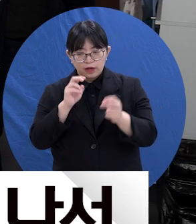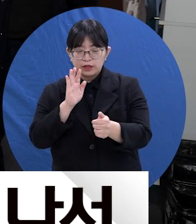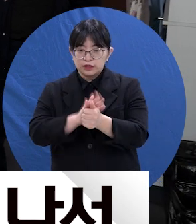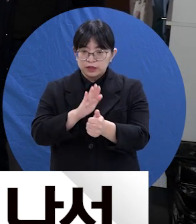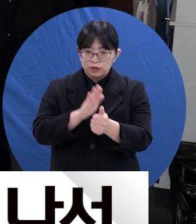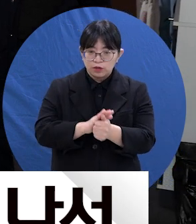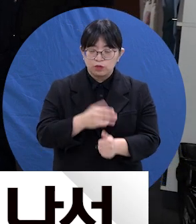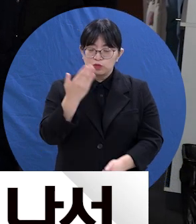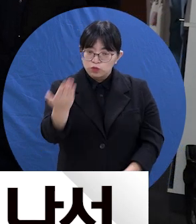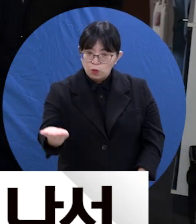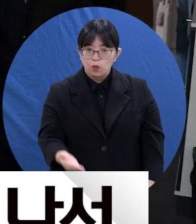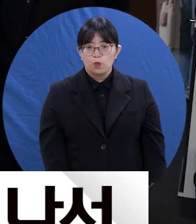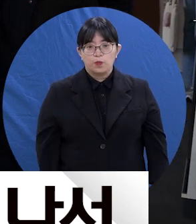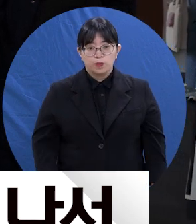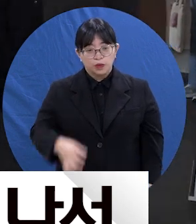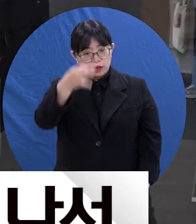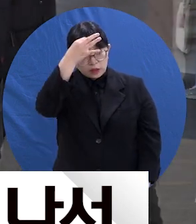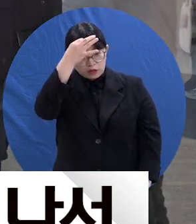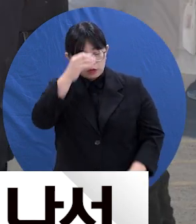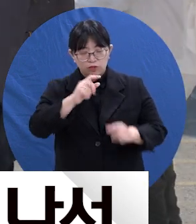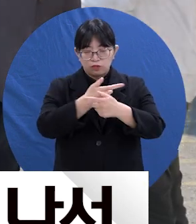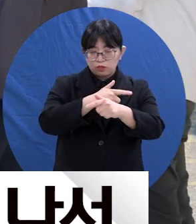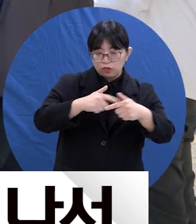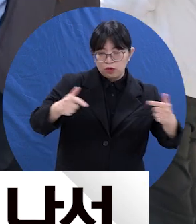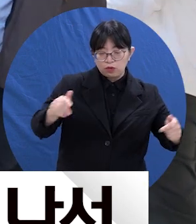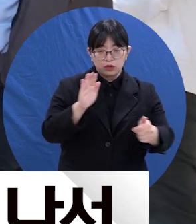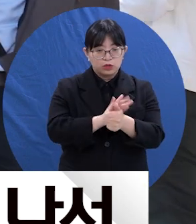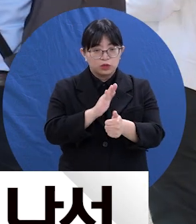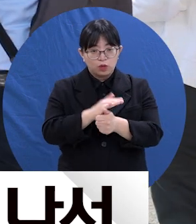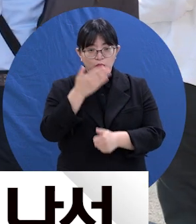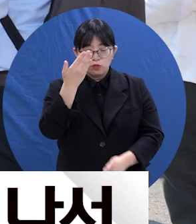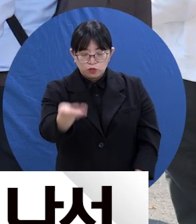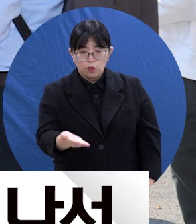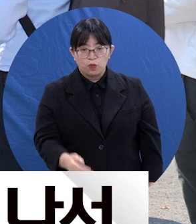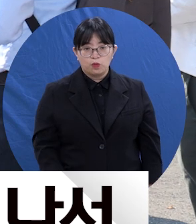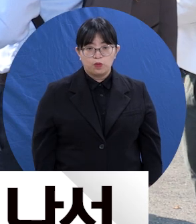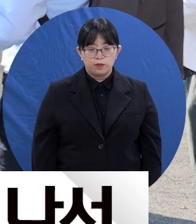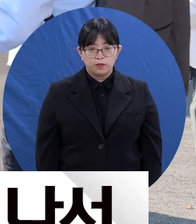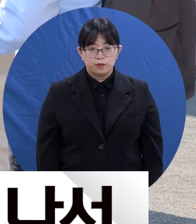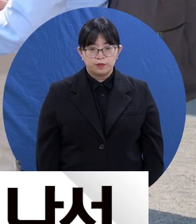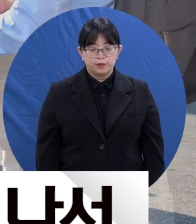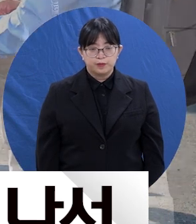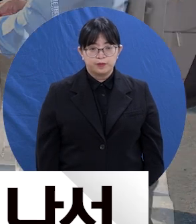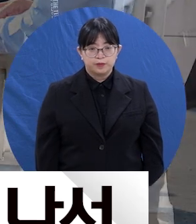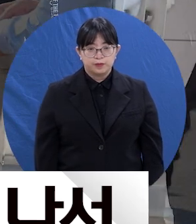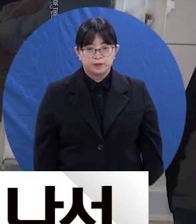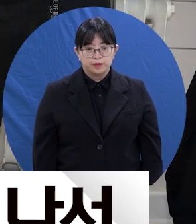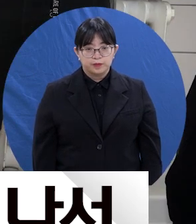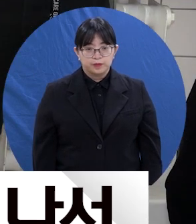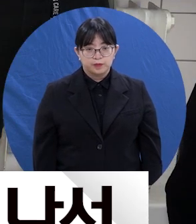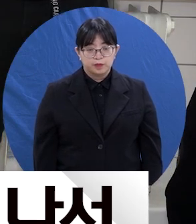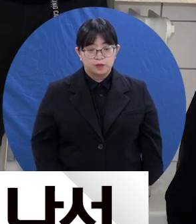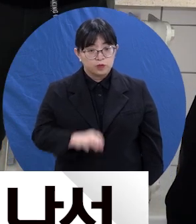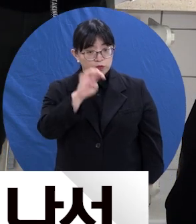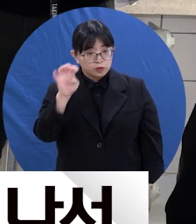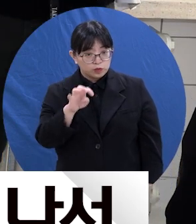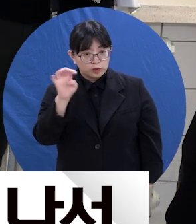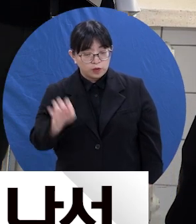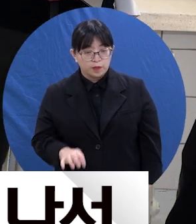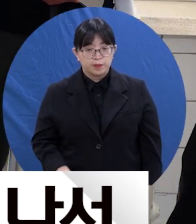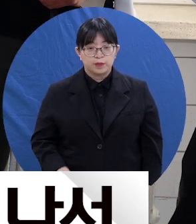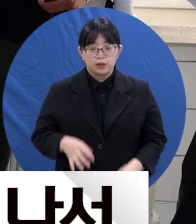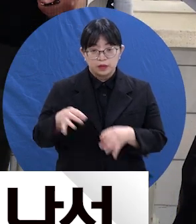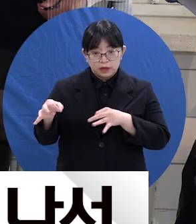성장 단계 기업까지 다양한 규모의 기업을 지원하며 엔터 에스포는 첨단 기술 상업화 지원에 적극 나서고